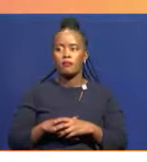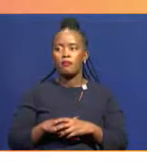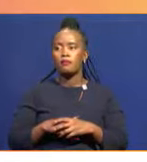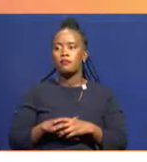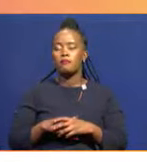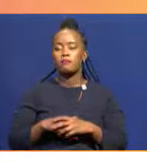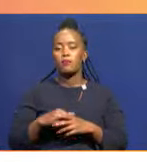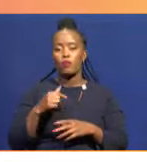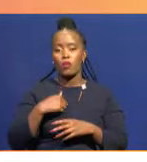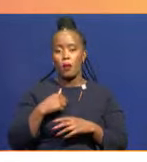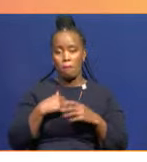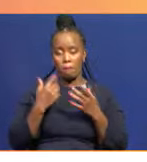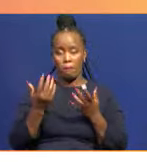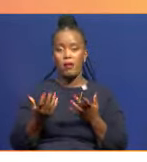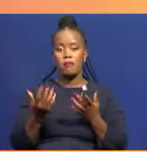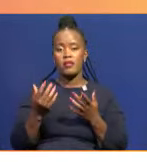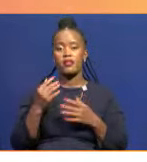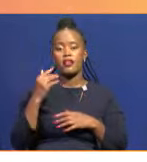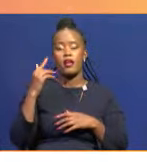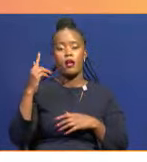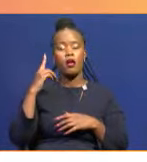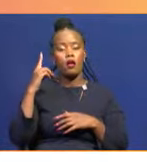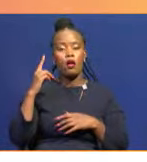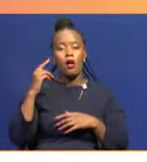kama mchanganuzi wa masuala ya kisheria,